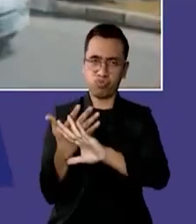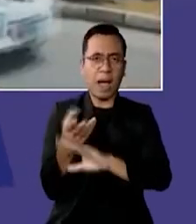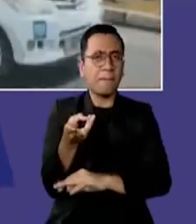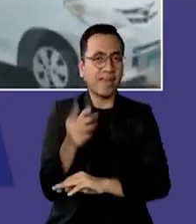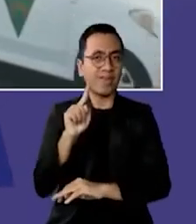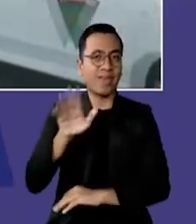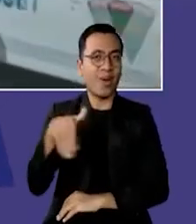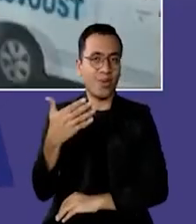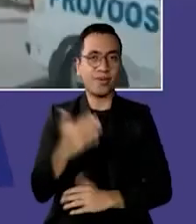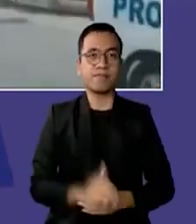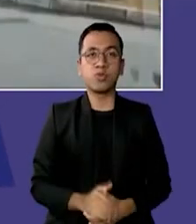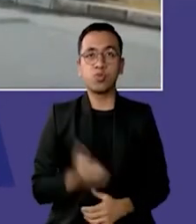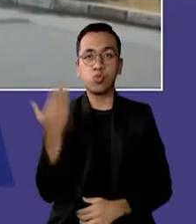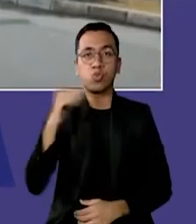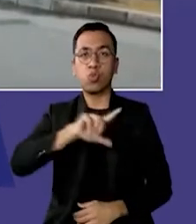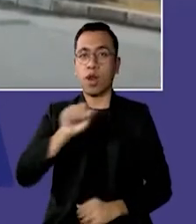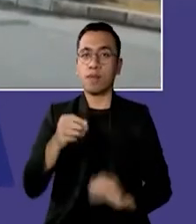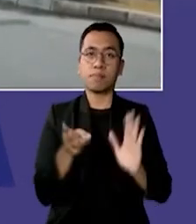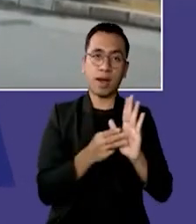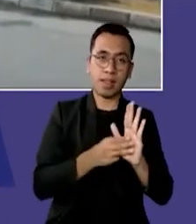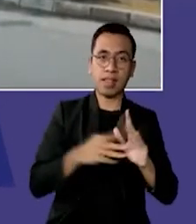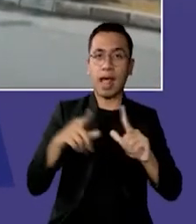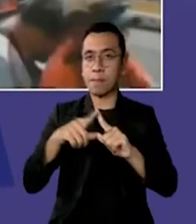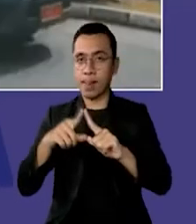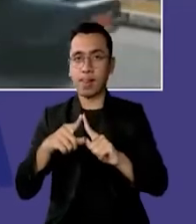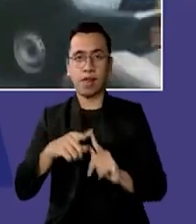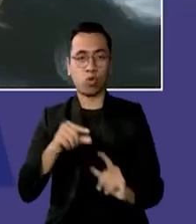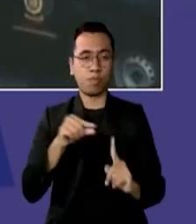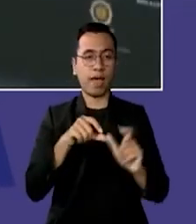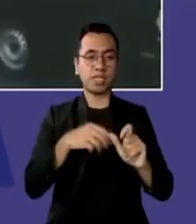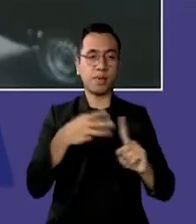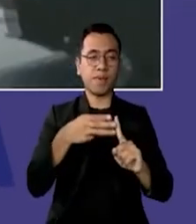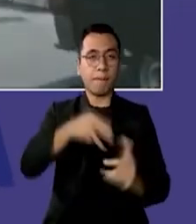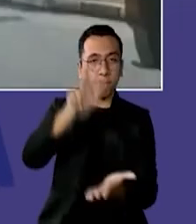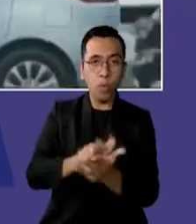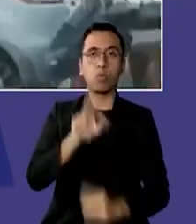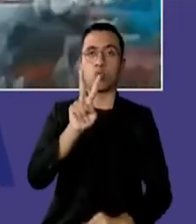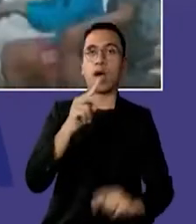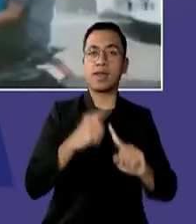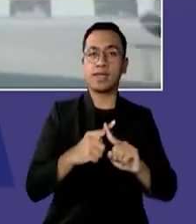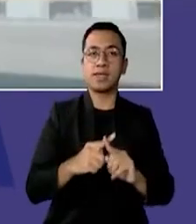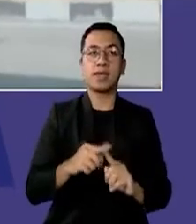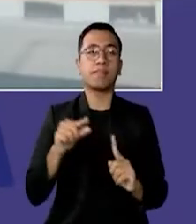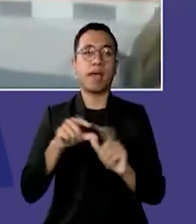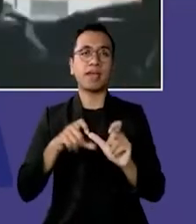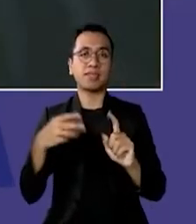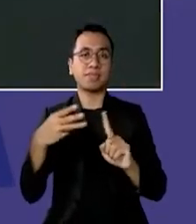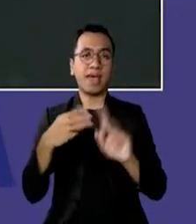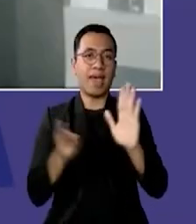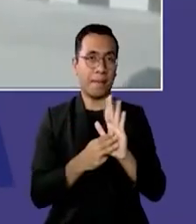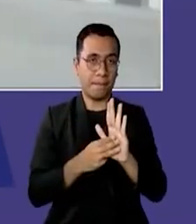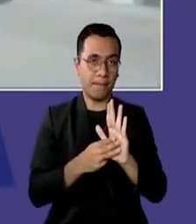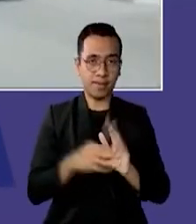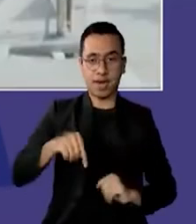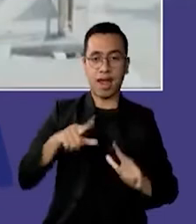maret-april ya saya melakukan PSB itu sampai dua kali terus juga psbm terus juga